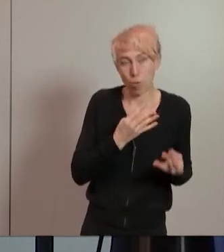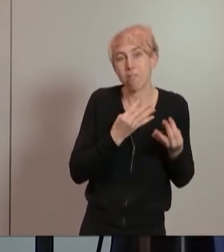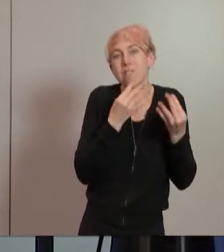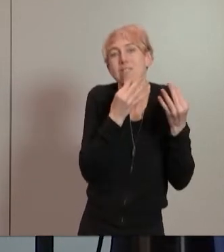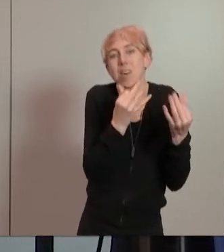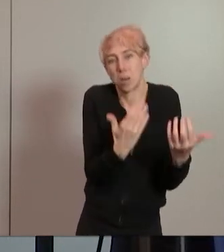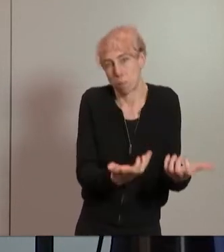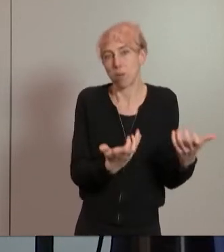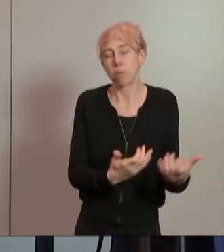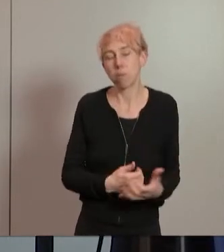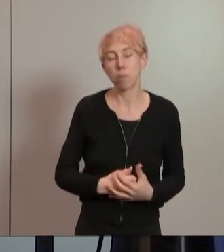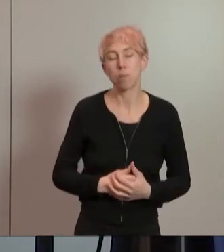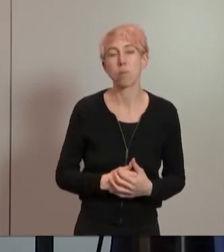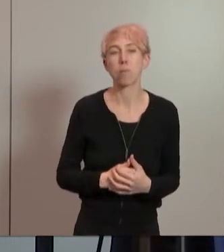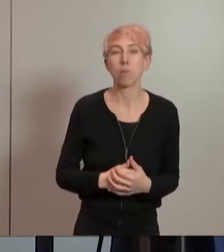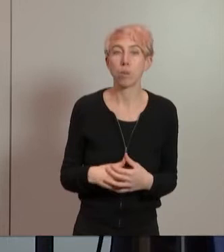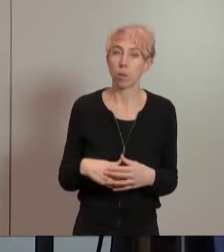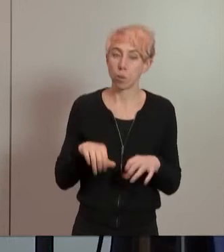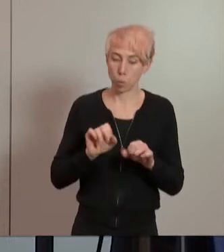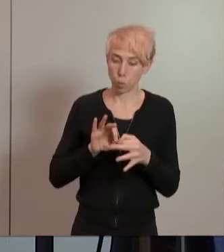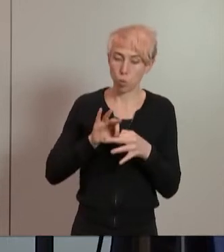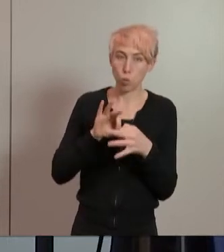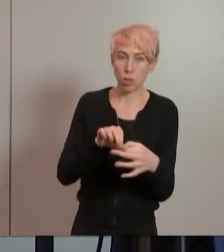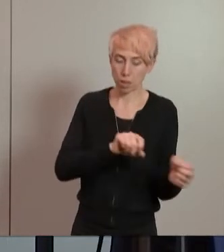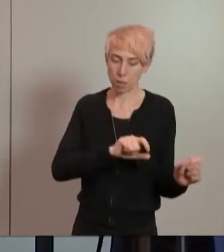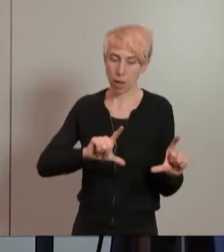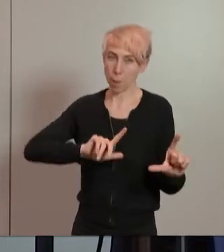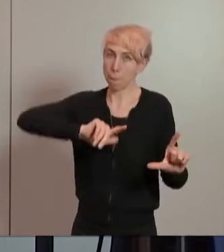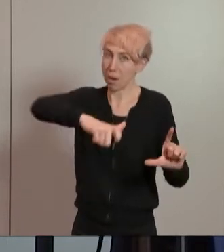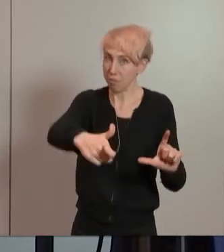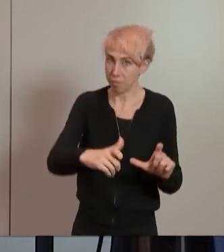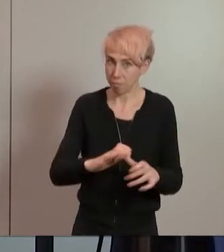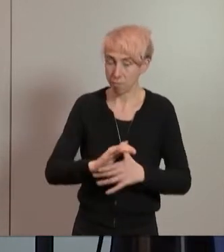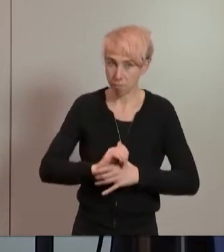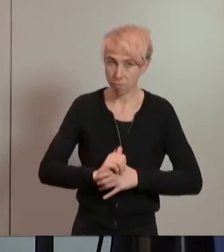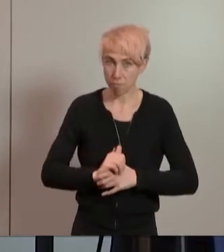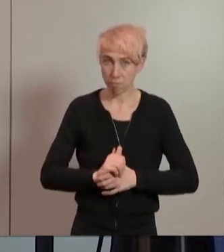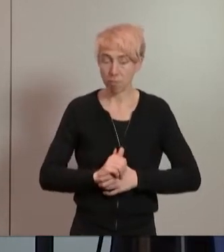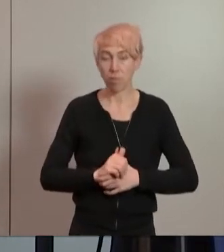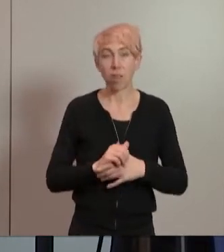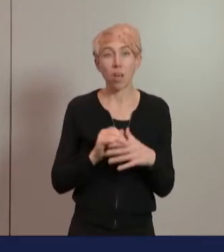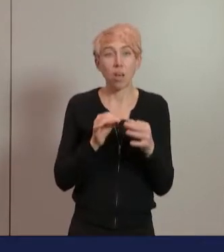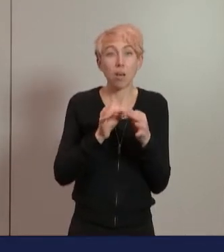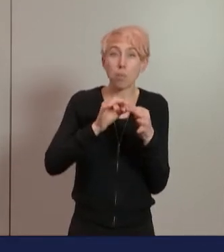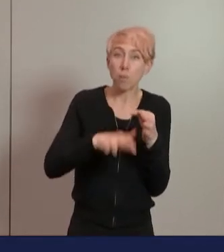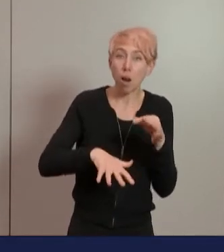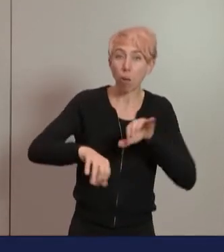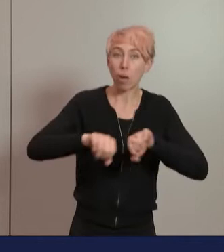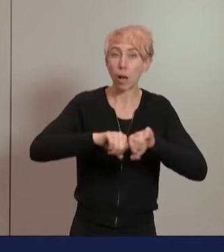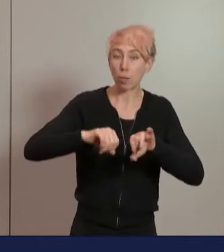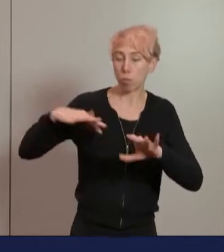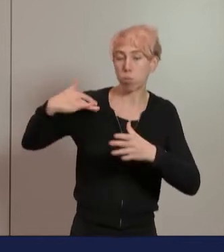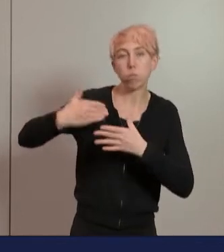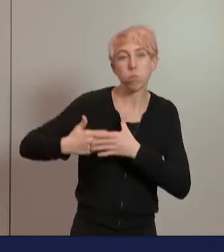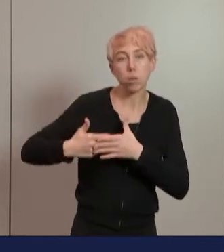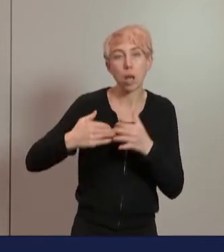fragilité. On peut poursuivre sur la slide suivante. Alors, au niveau du bilan des actions menées, sur